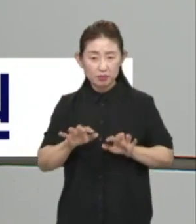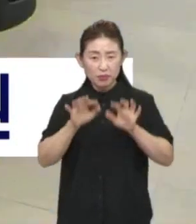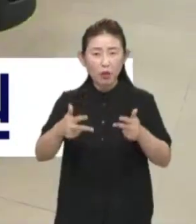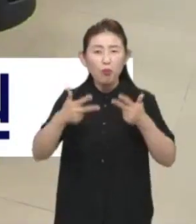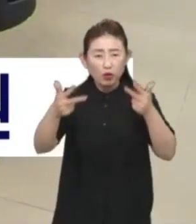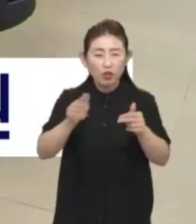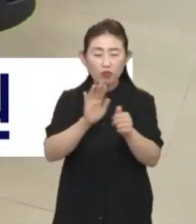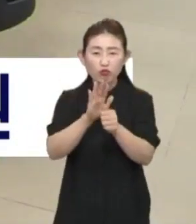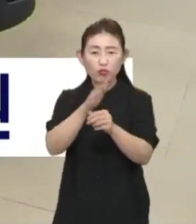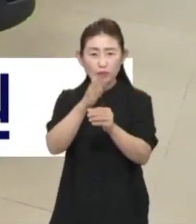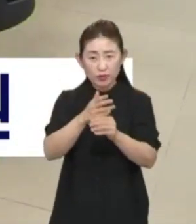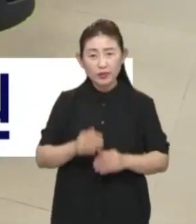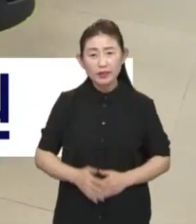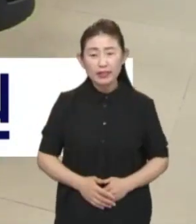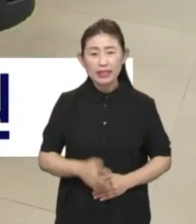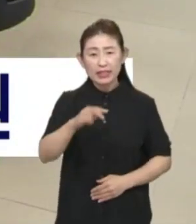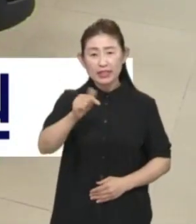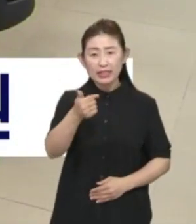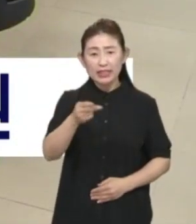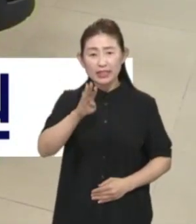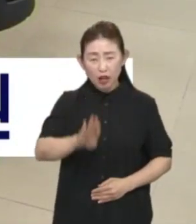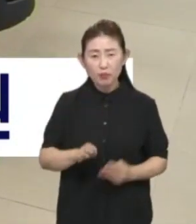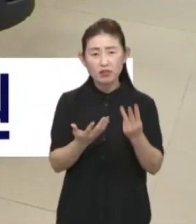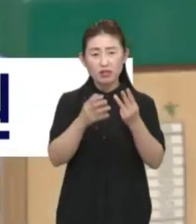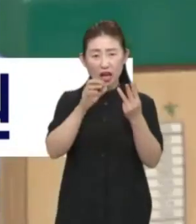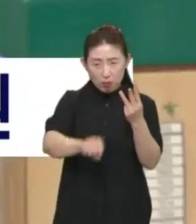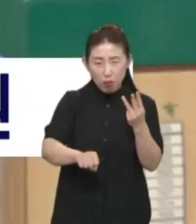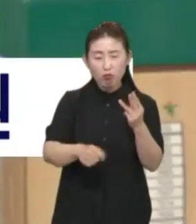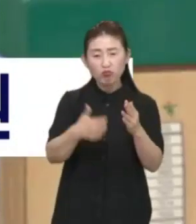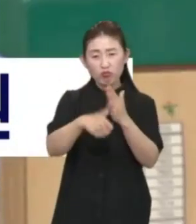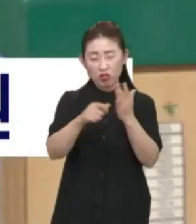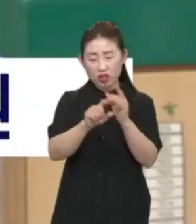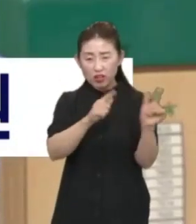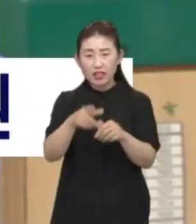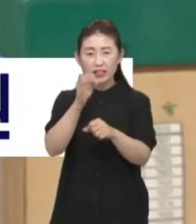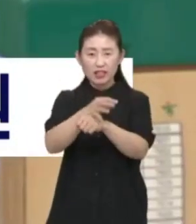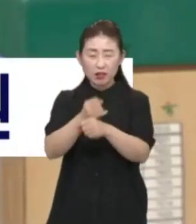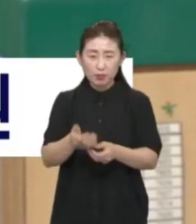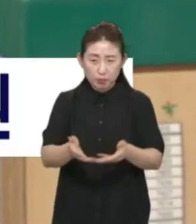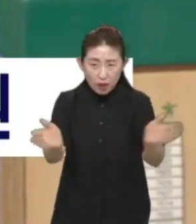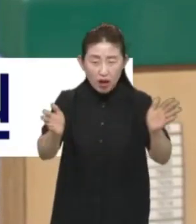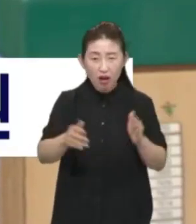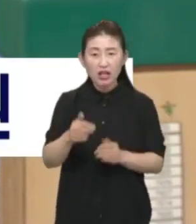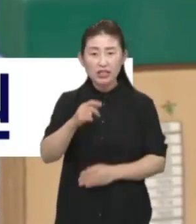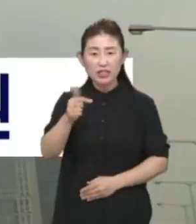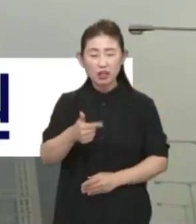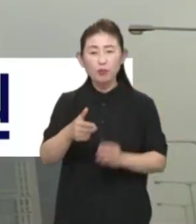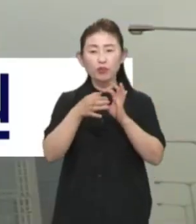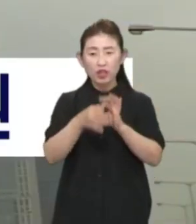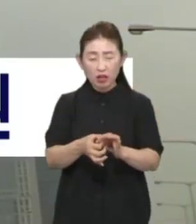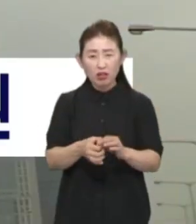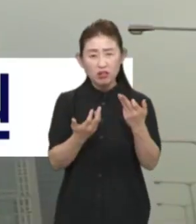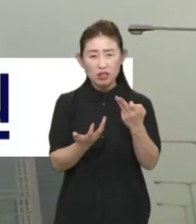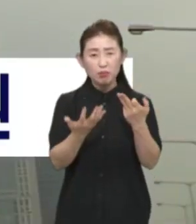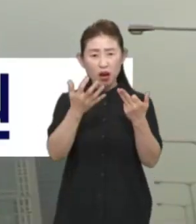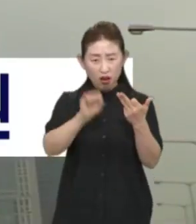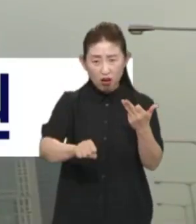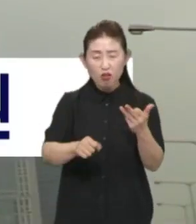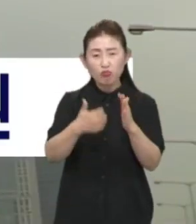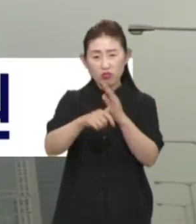벌이고 있습니다. 신협중앙회는 3억 원 상당의 구호 물품을 우선 지원하고 지역 신협을 통해 18억 원